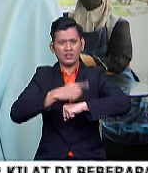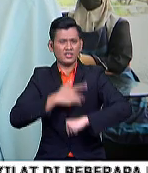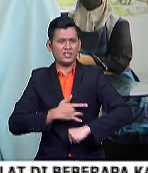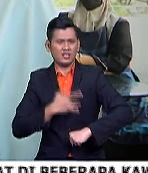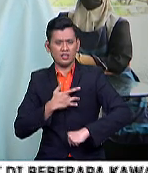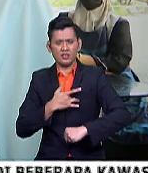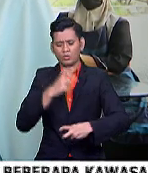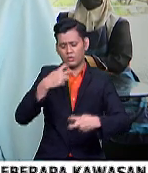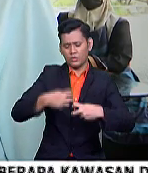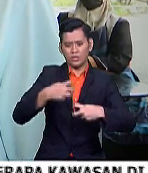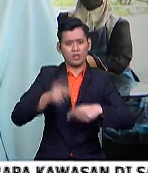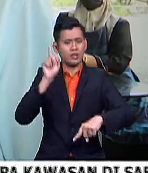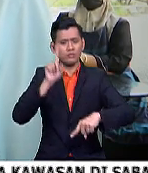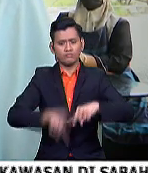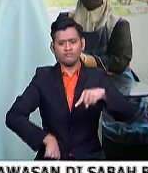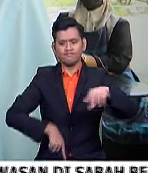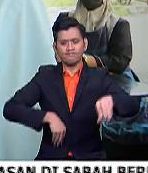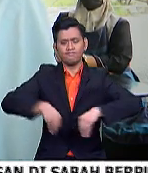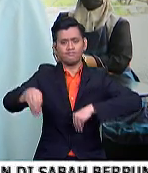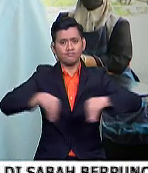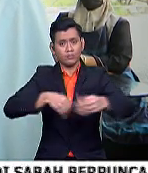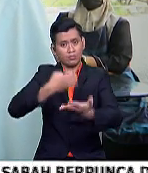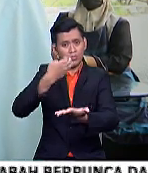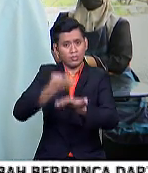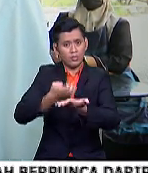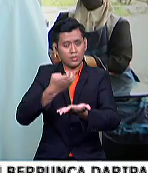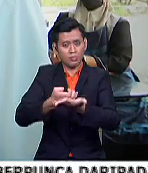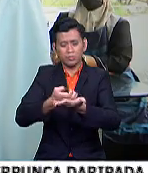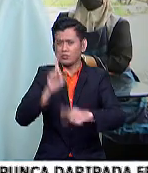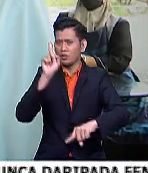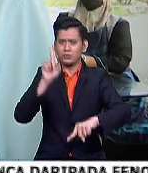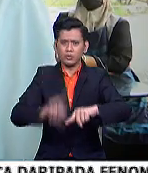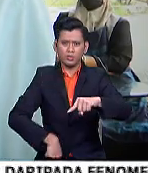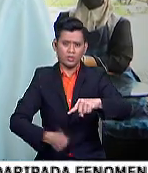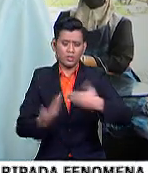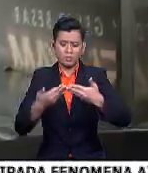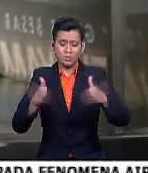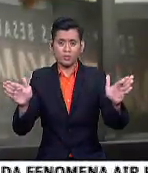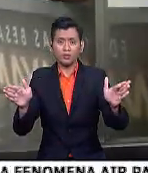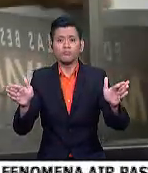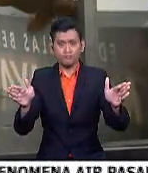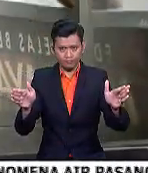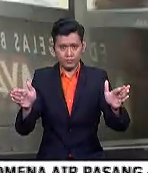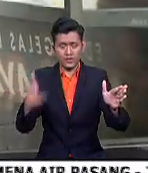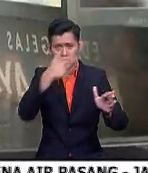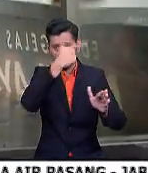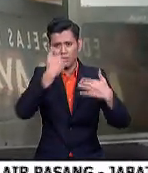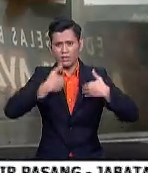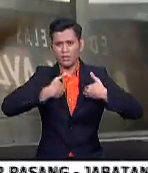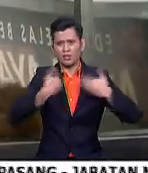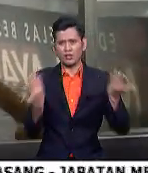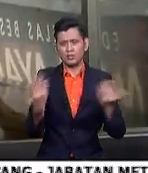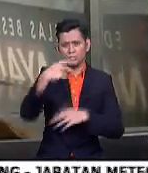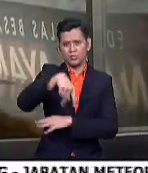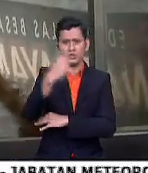boleh. Ekonomi pun kan jatuh, kita nak jalan ke mana-mana pun tak boleh. Semua ada sekatan pasal Patemco ni. Satu-satu dalam